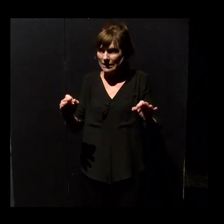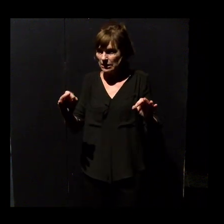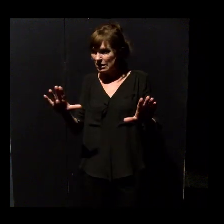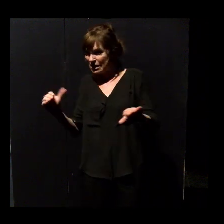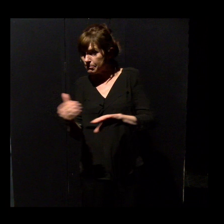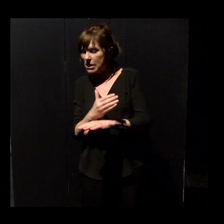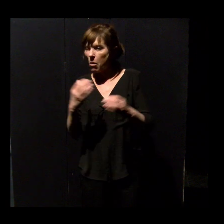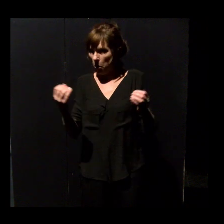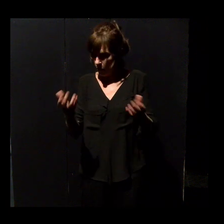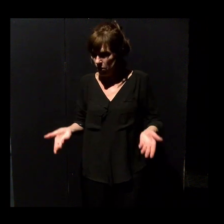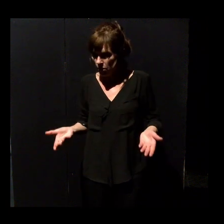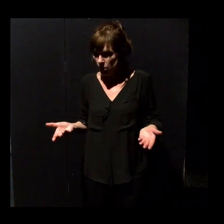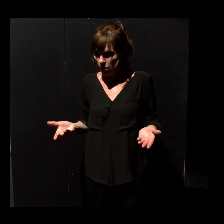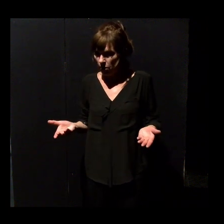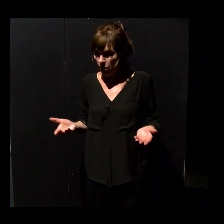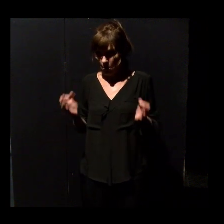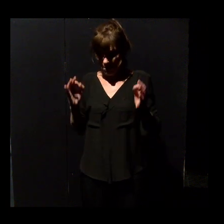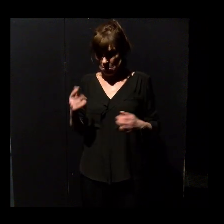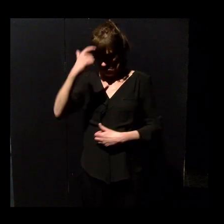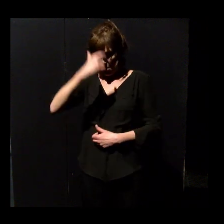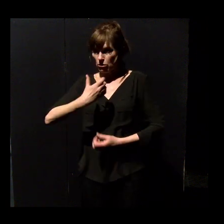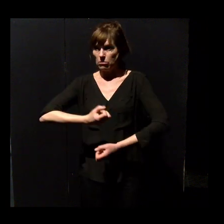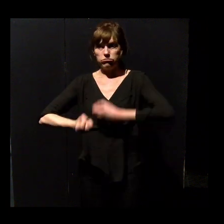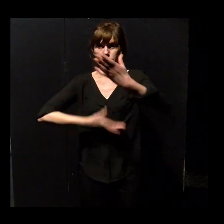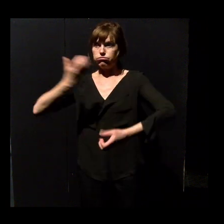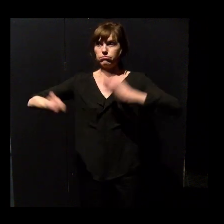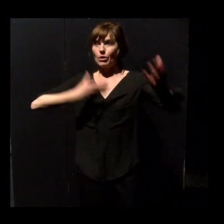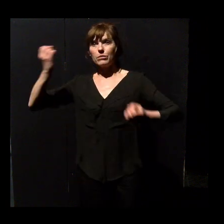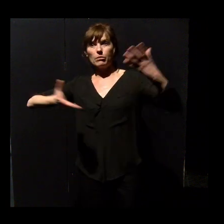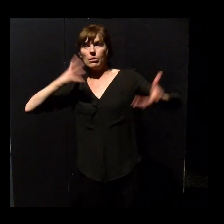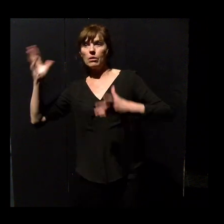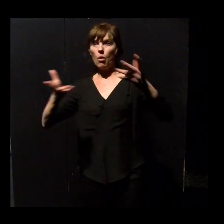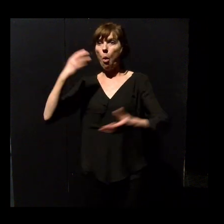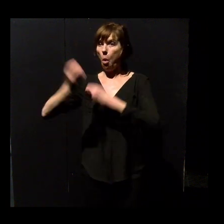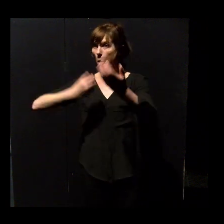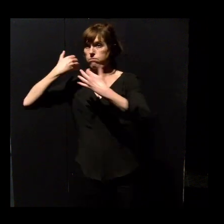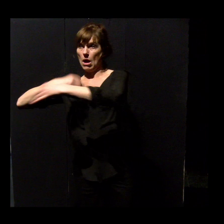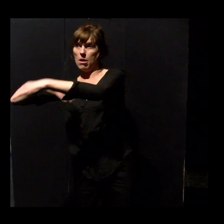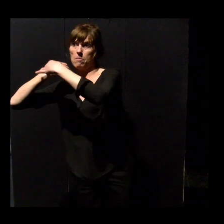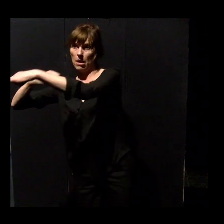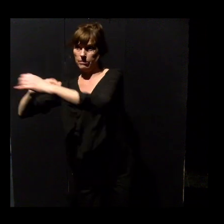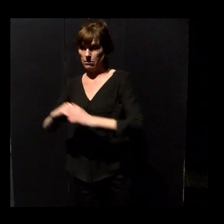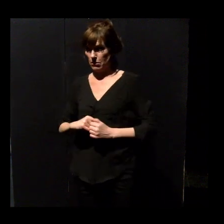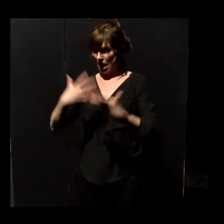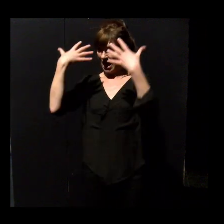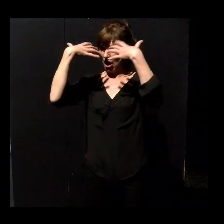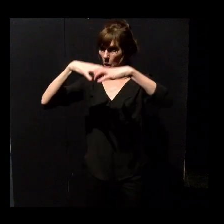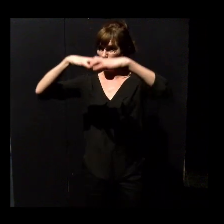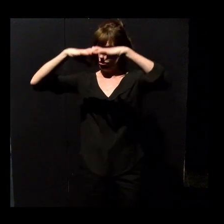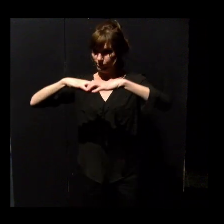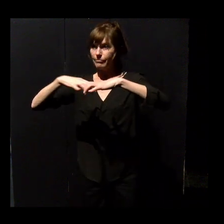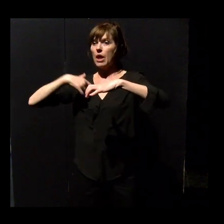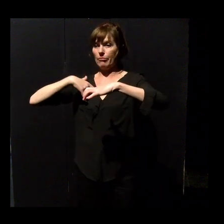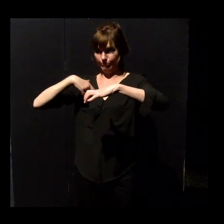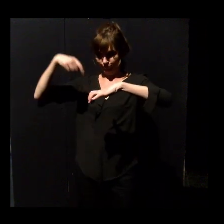passe au moment où la personne parle. Et là, vous avez un exemple représenté. Vous avez à gauche un cerveau avec des électrodes, les